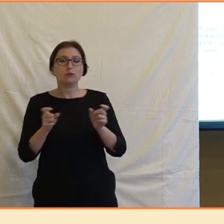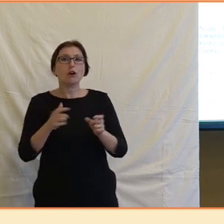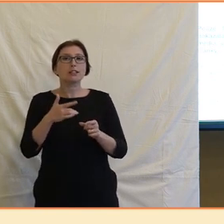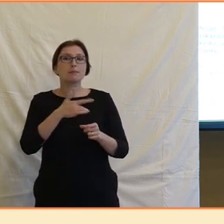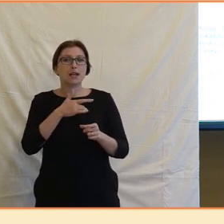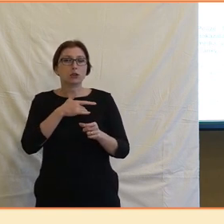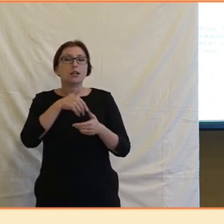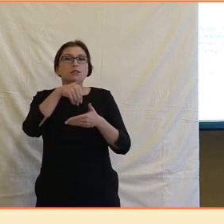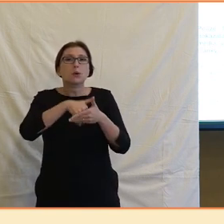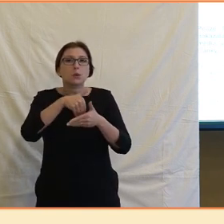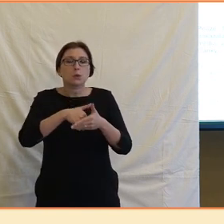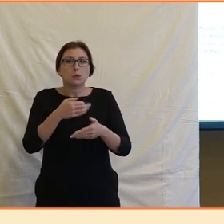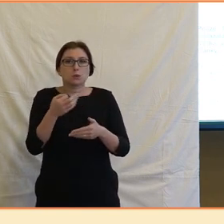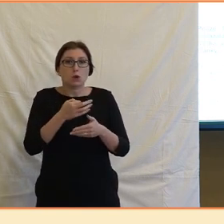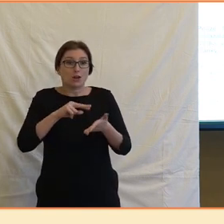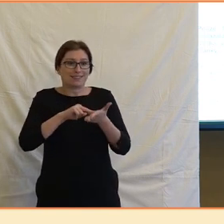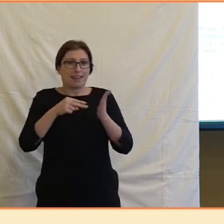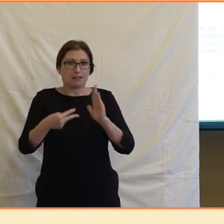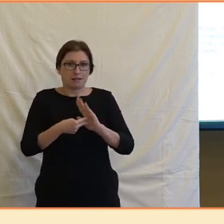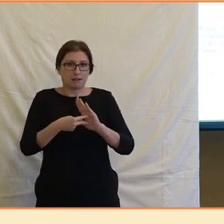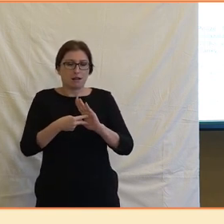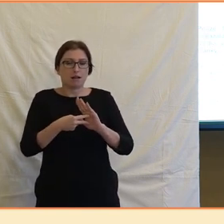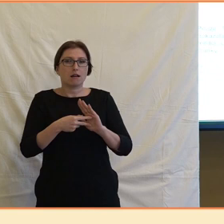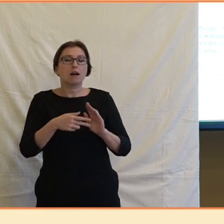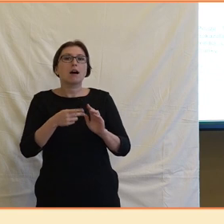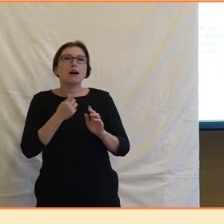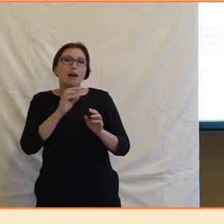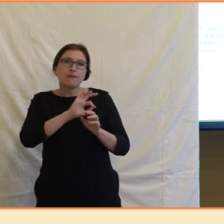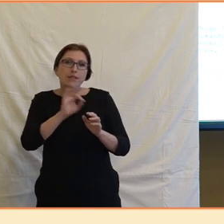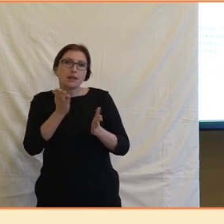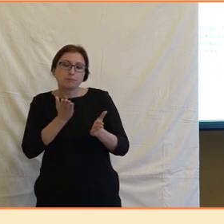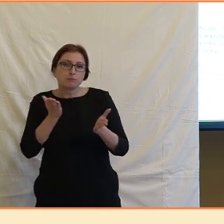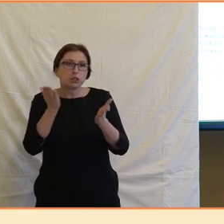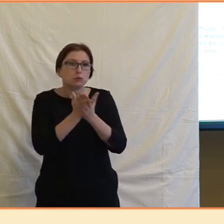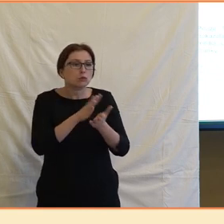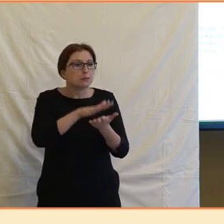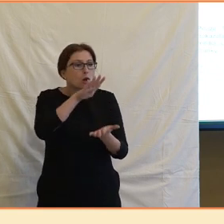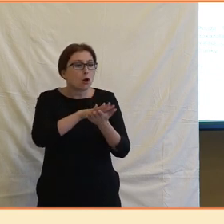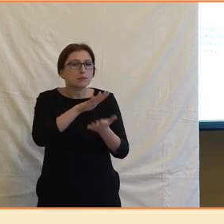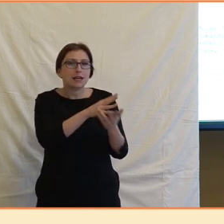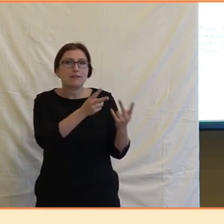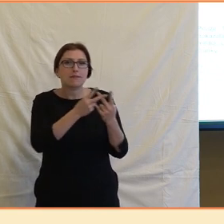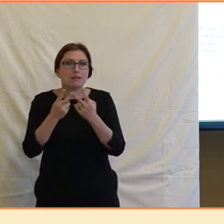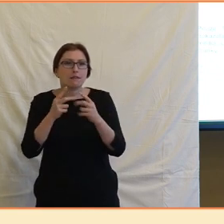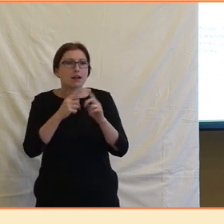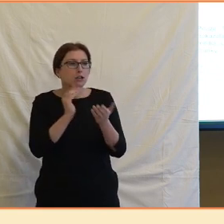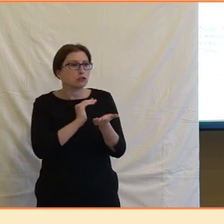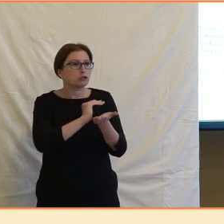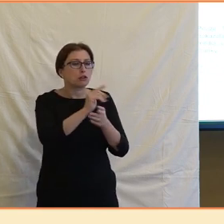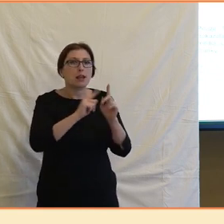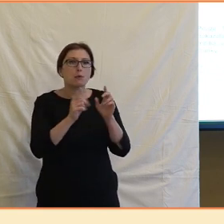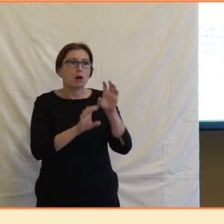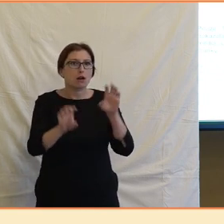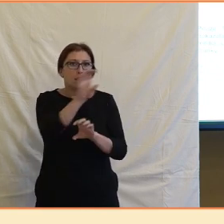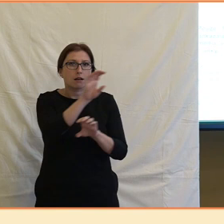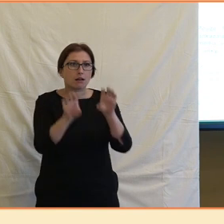personalizace je technologie, která umožňuje přizpůsobování obsahu nebo také řazení obsahu